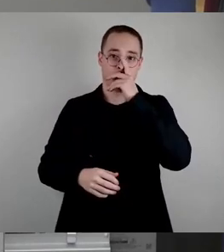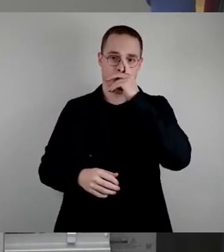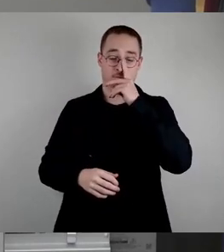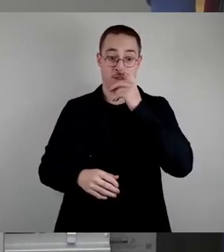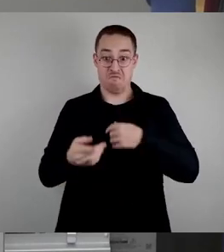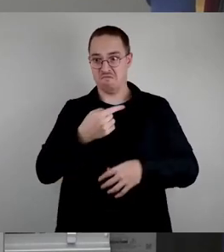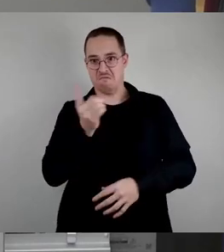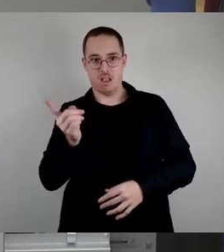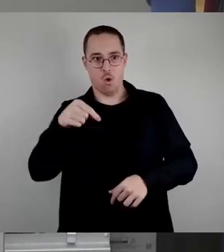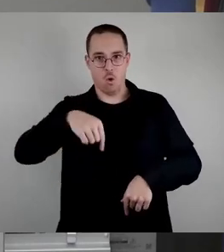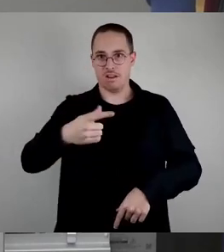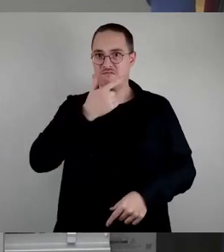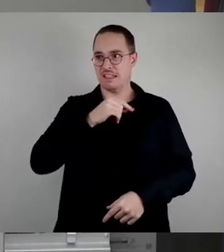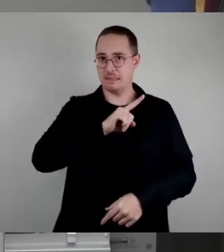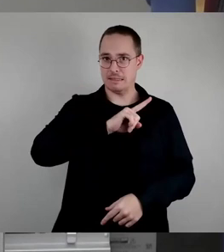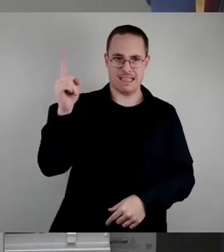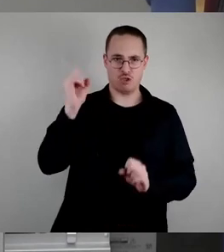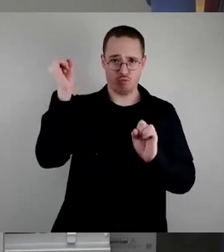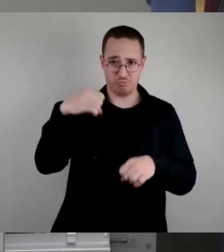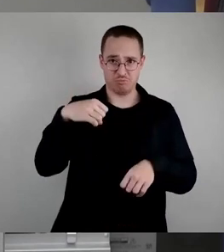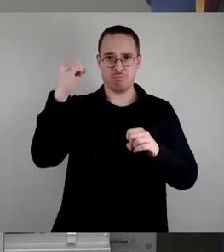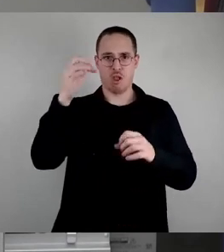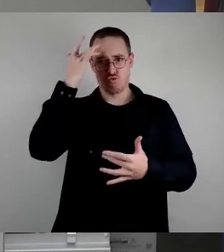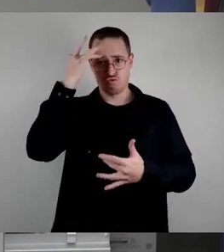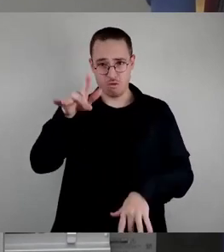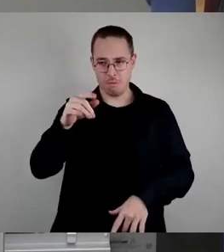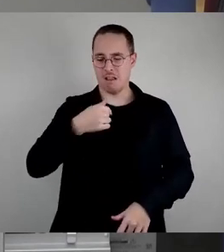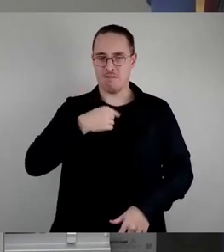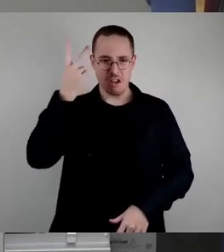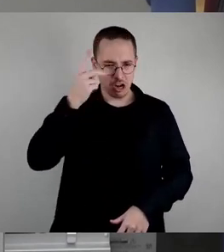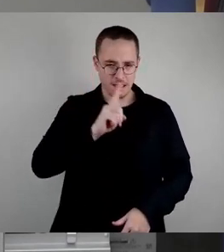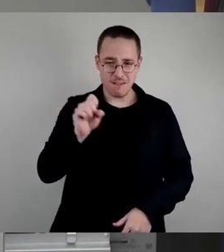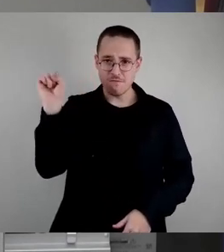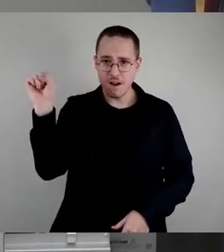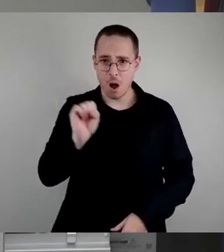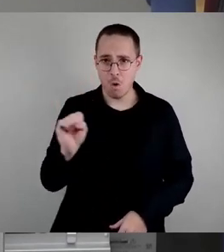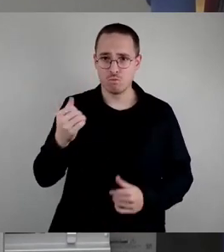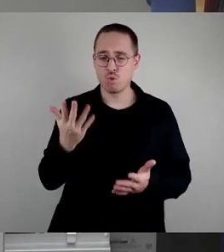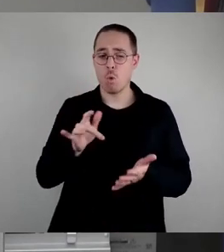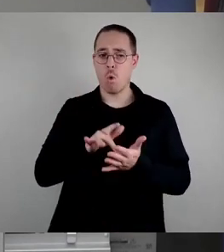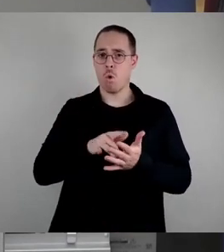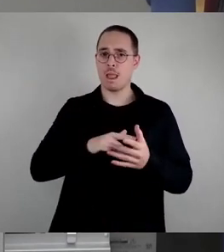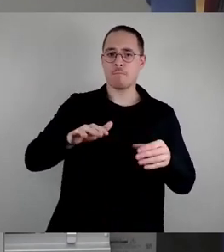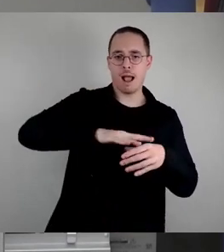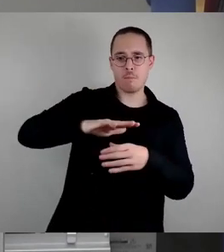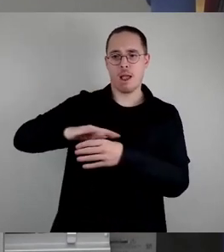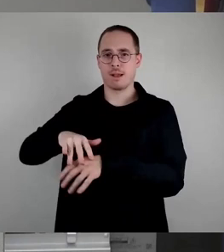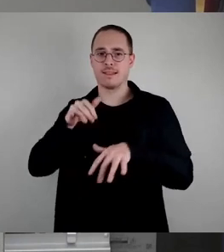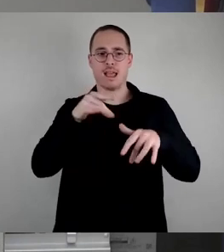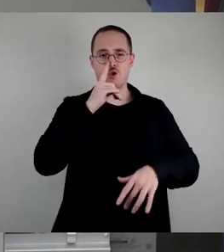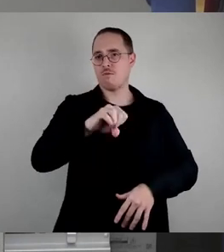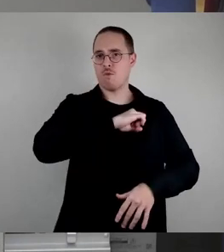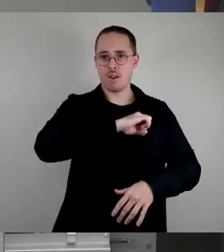will, verstehe ich ehrlich gesagt nicht, warum, weil das für alle Bereiche nur Vorteile bringt. Für die Bürgerinnen und